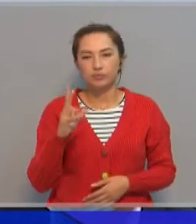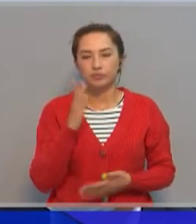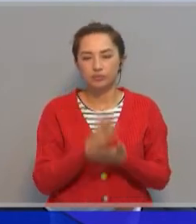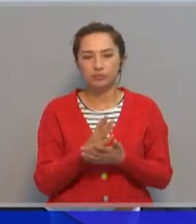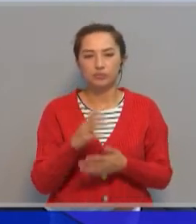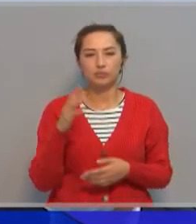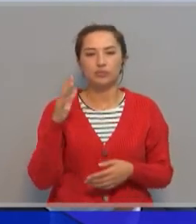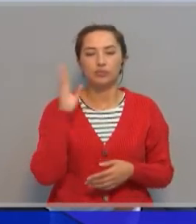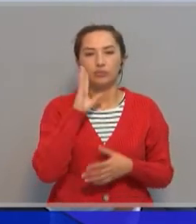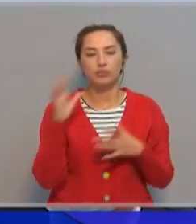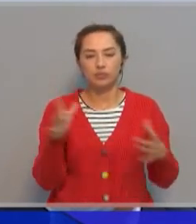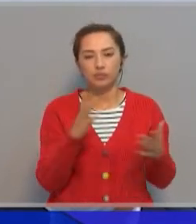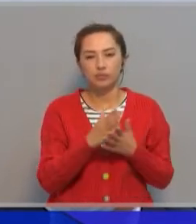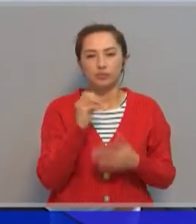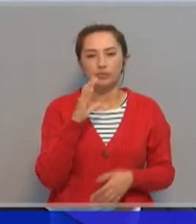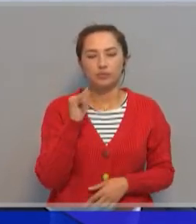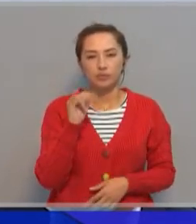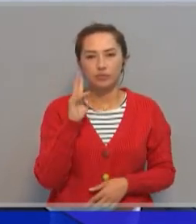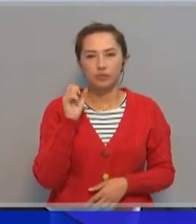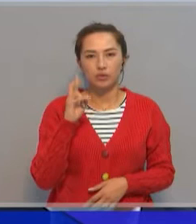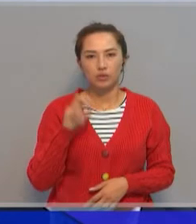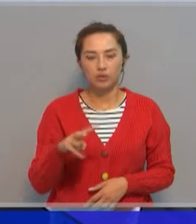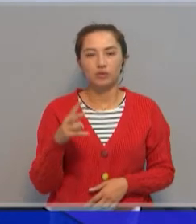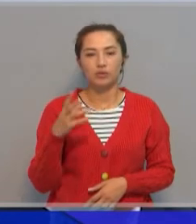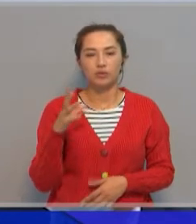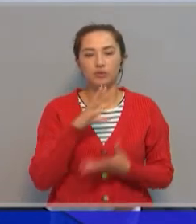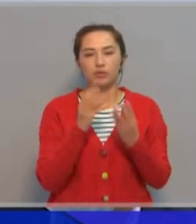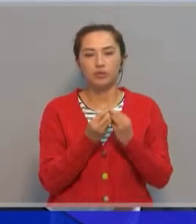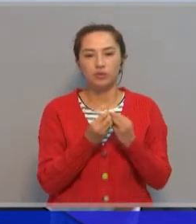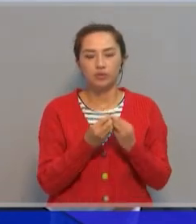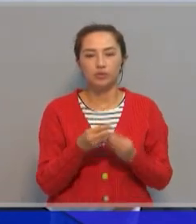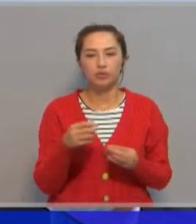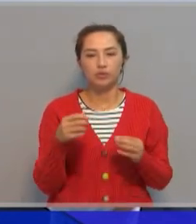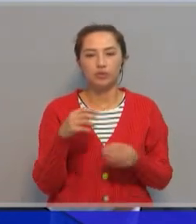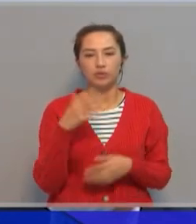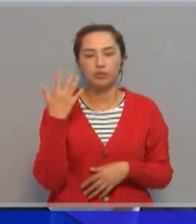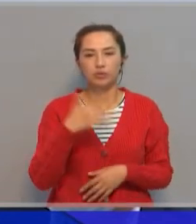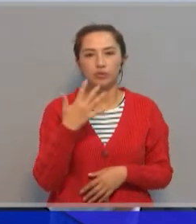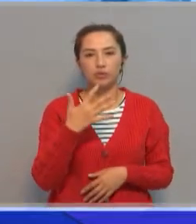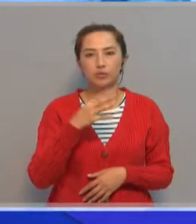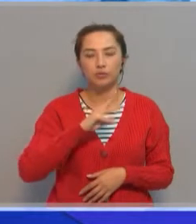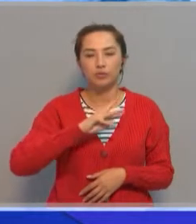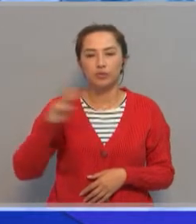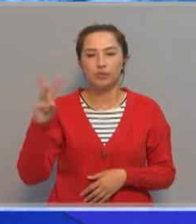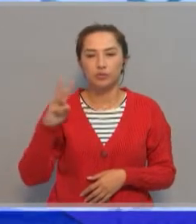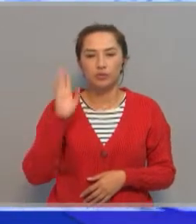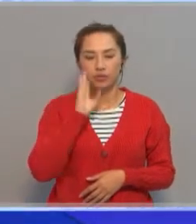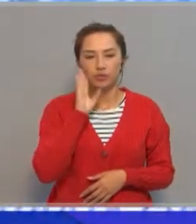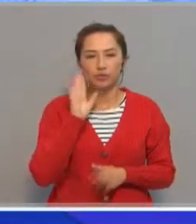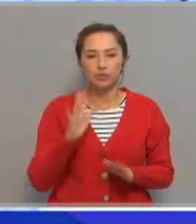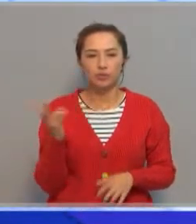жасанды көлі бар, есу каналы бар, шаға көлі бар, соның бәрін қосқан кезде 50 миллион тек қаланың өзіне су